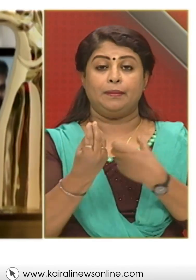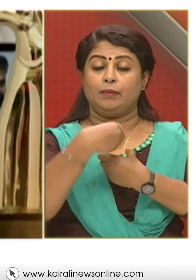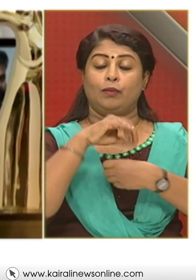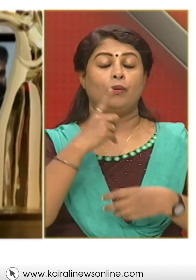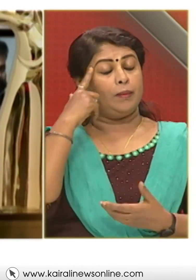തിരുവനന്തപുരം